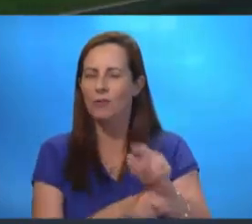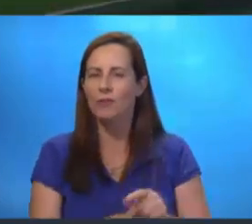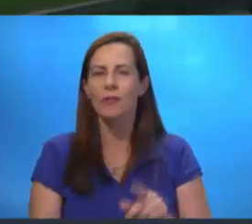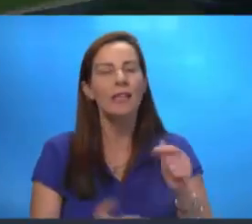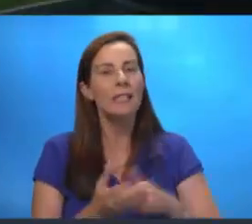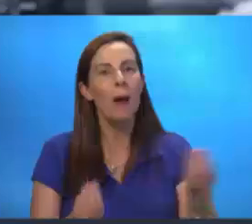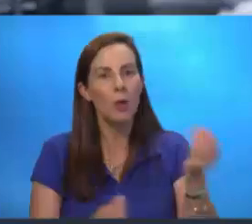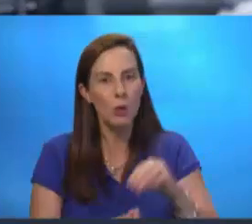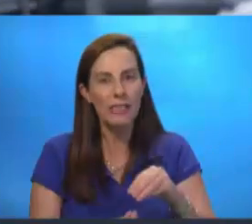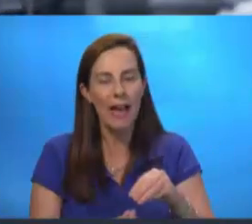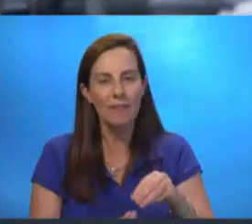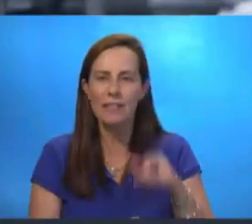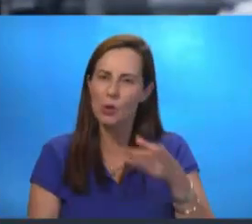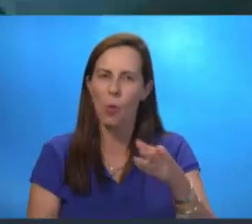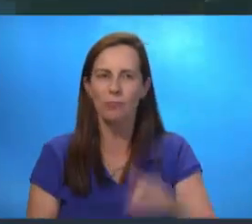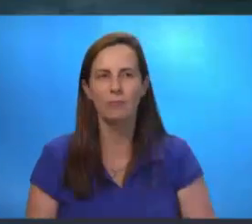נוספת היא זו.